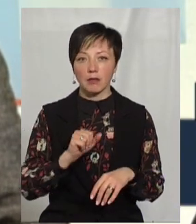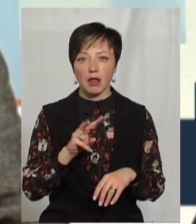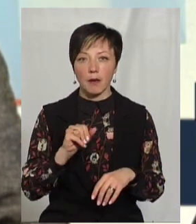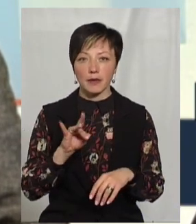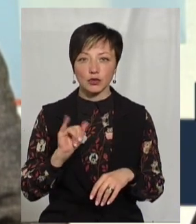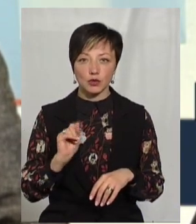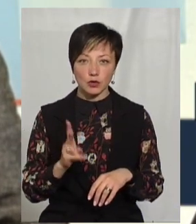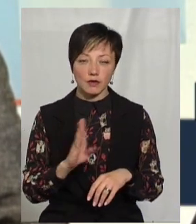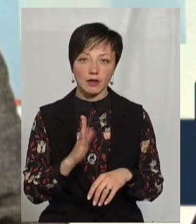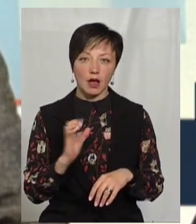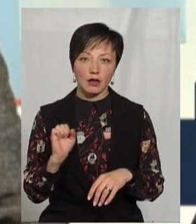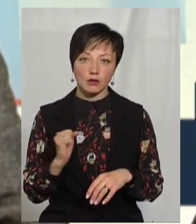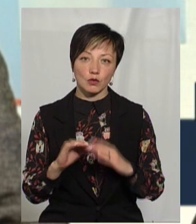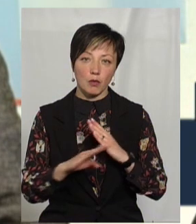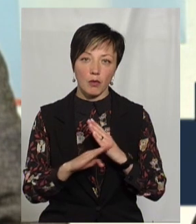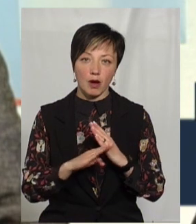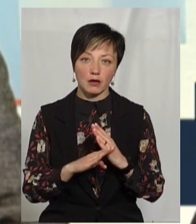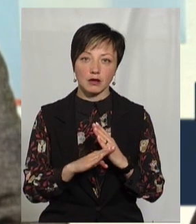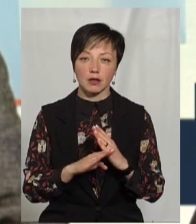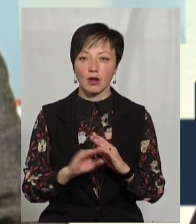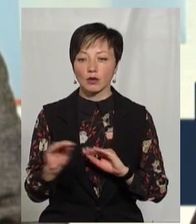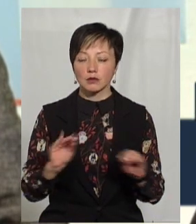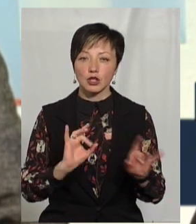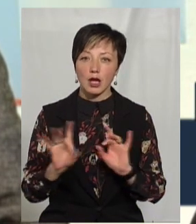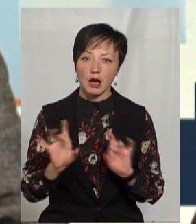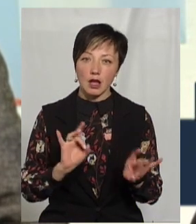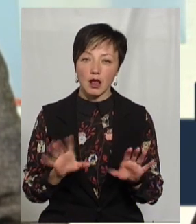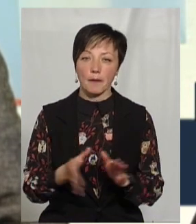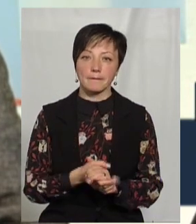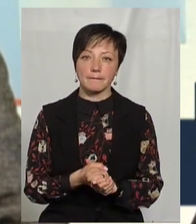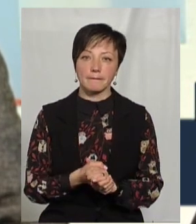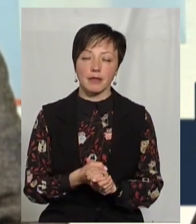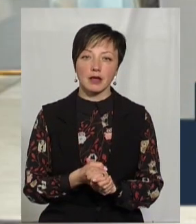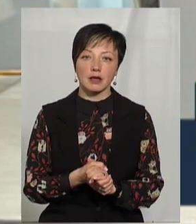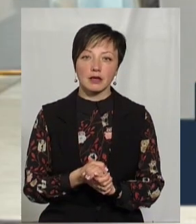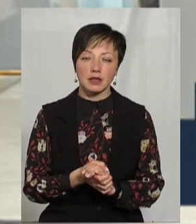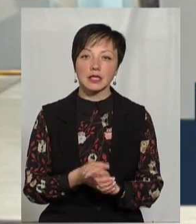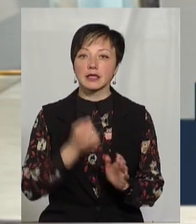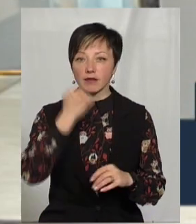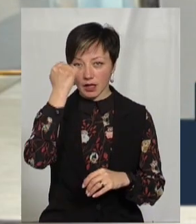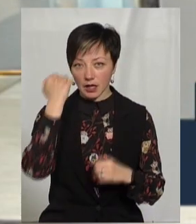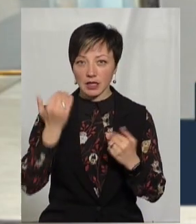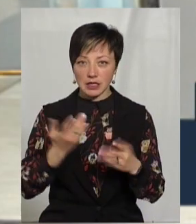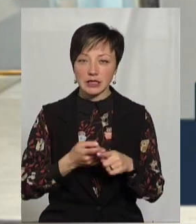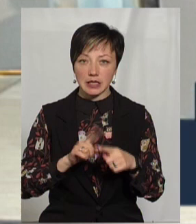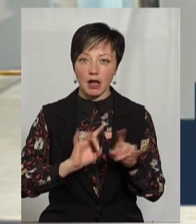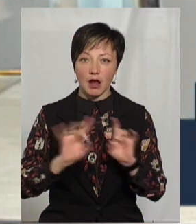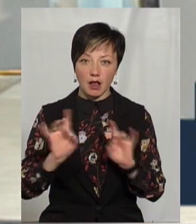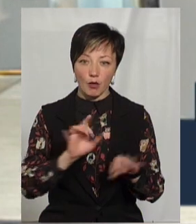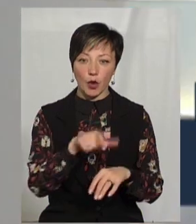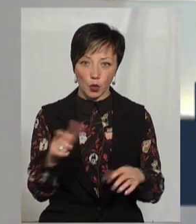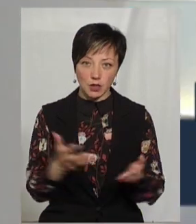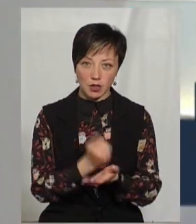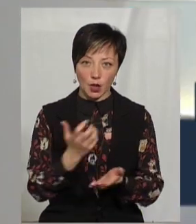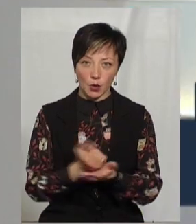Паломарчука Віктора Анатолійовича, який нам допомагає в розміщенні реклами. Ось, тобто завдяки цій рекламі